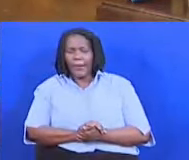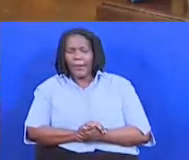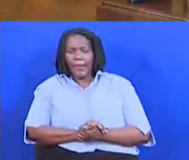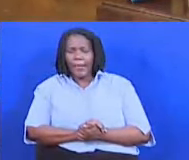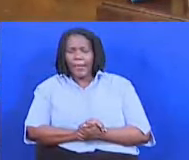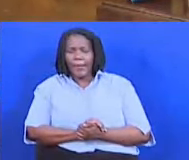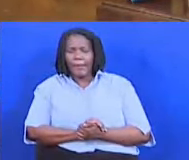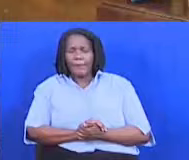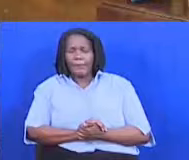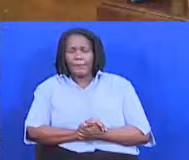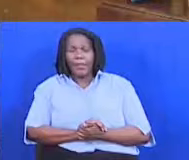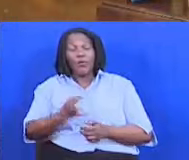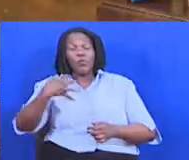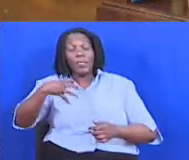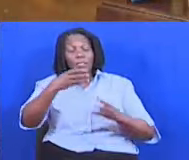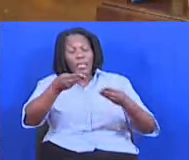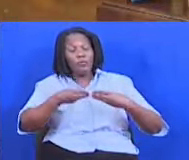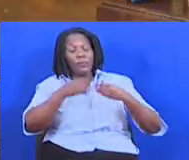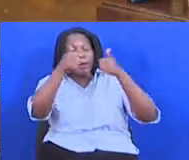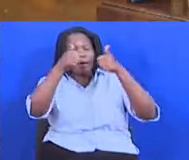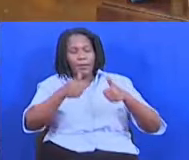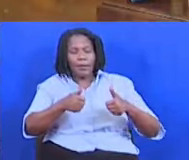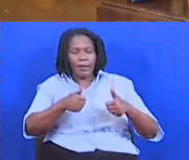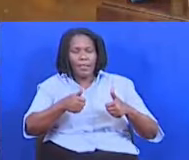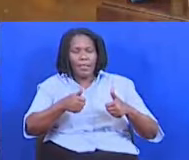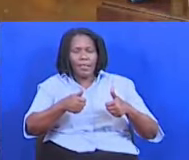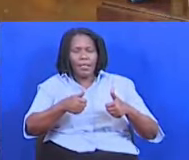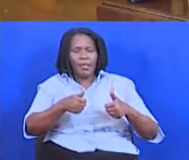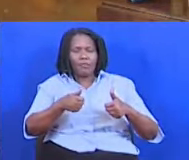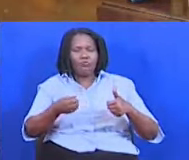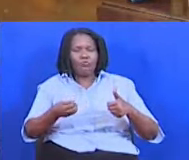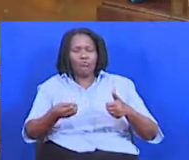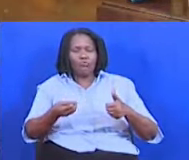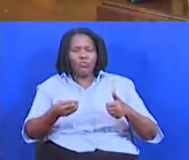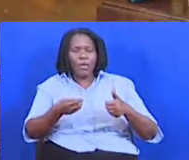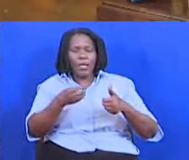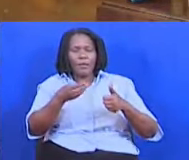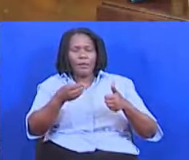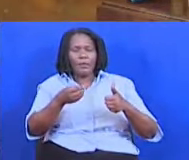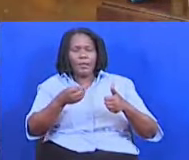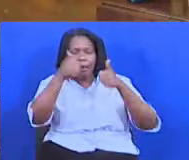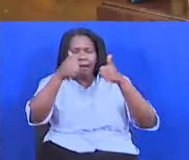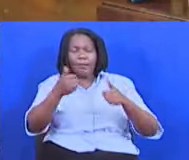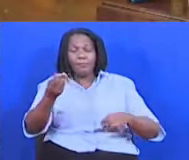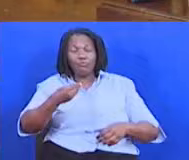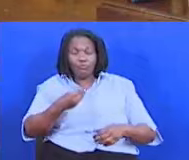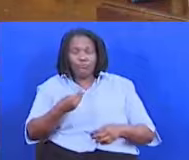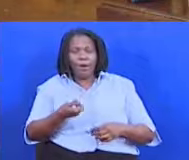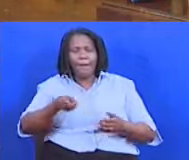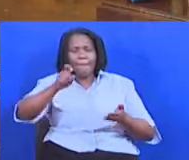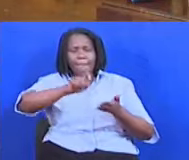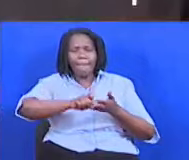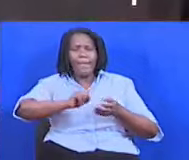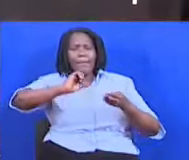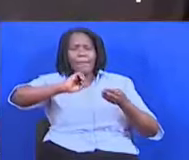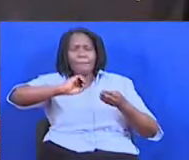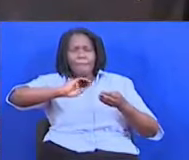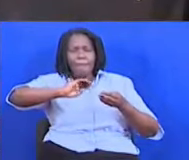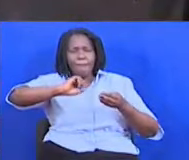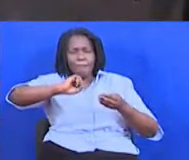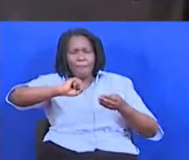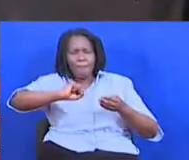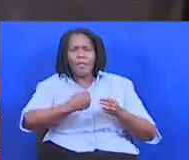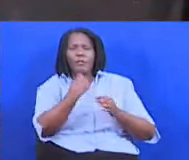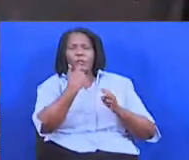kuwa ahadi ya Mheshimiwa Waziri ilikuwa kuongeza milioni 500 kuwa bilioni 1 katika barabara za TARURA, je, ni